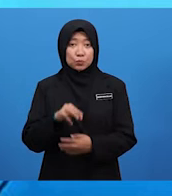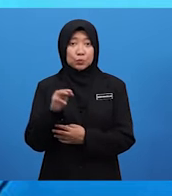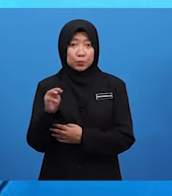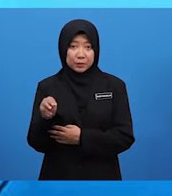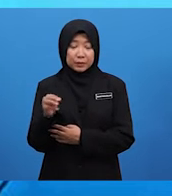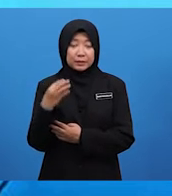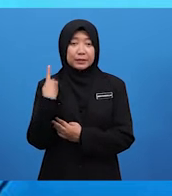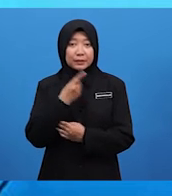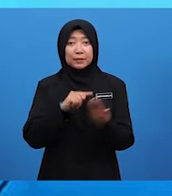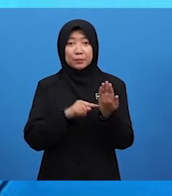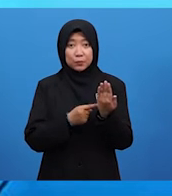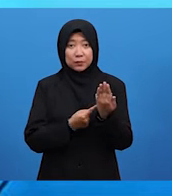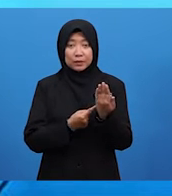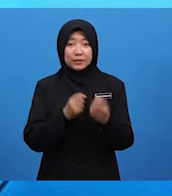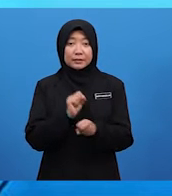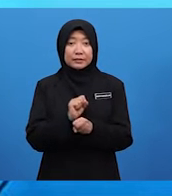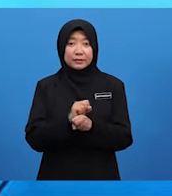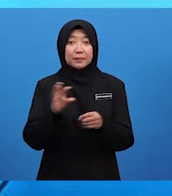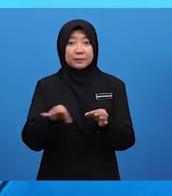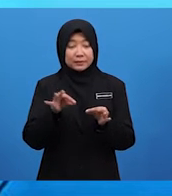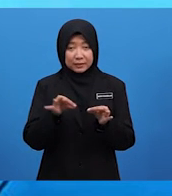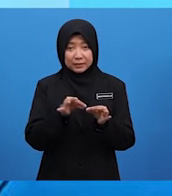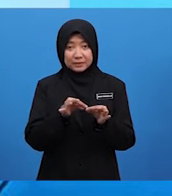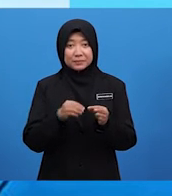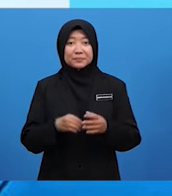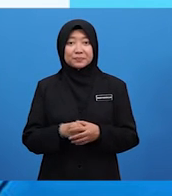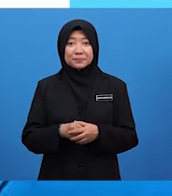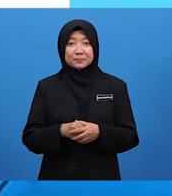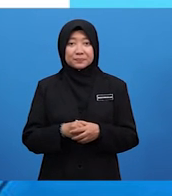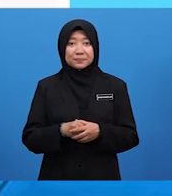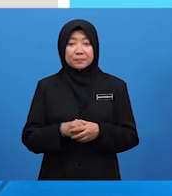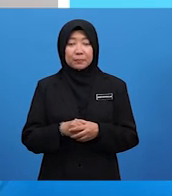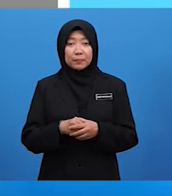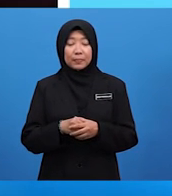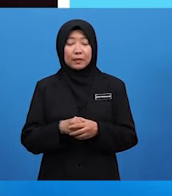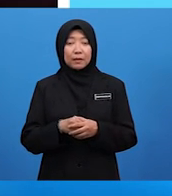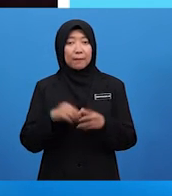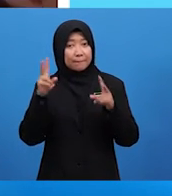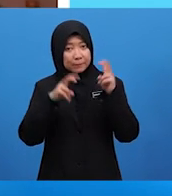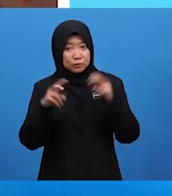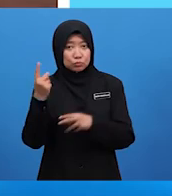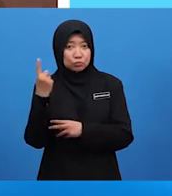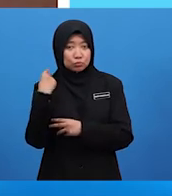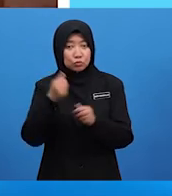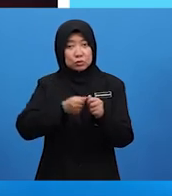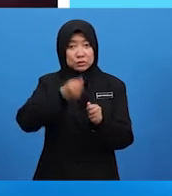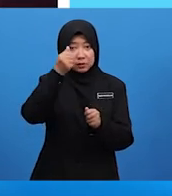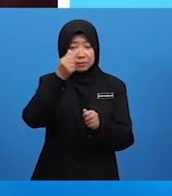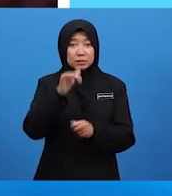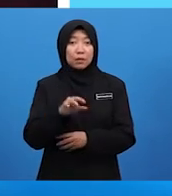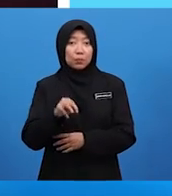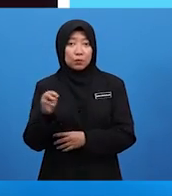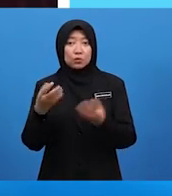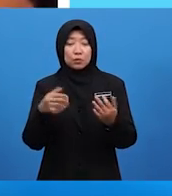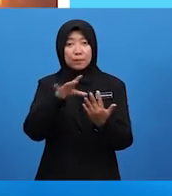Murid-murid, mari kita mulakan kerja-kerja menjahit. Periksa terlebih dahulu zip yang murid-murid